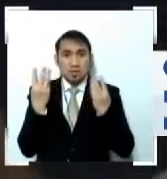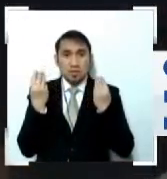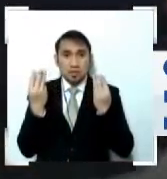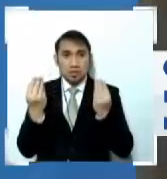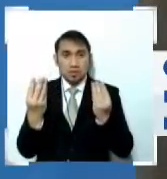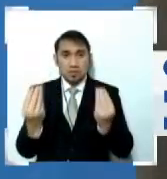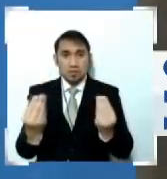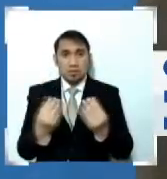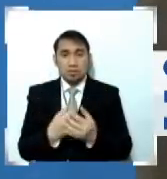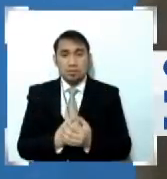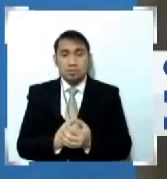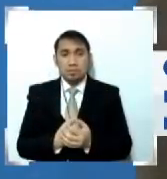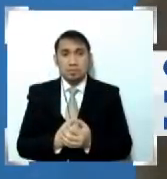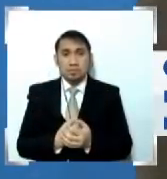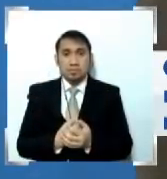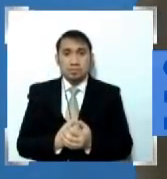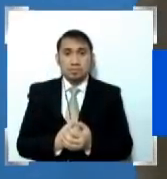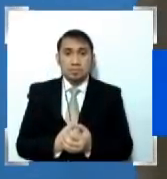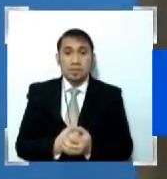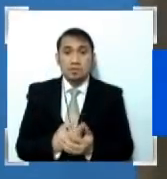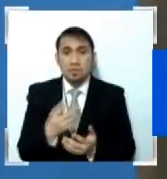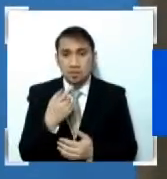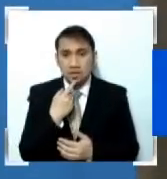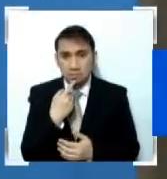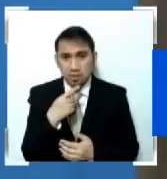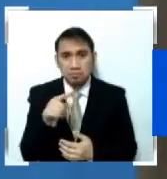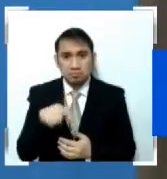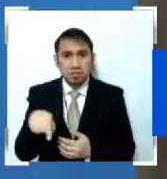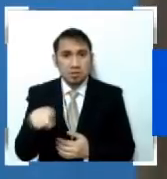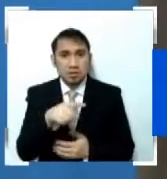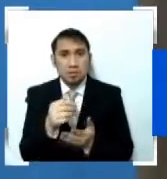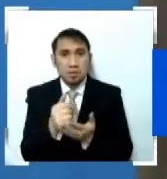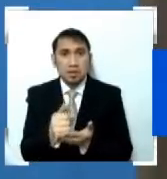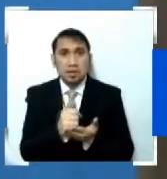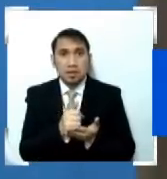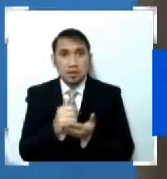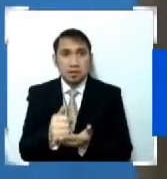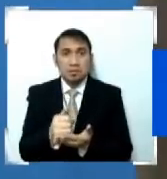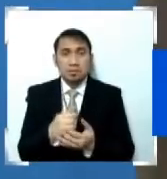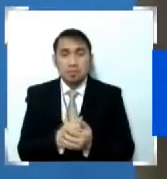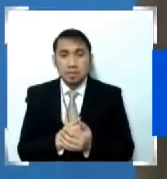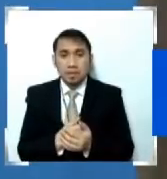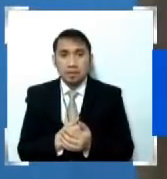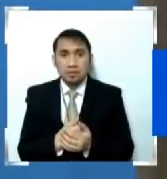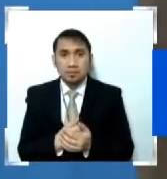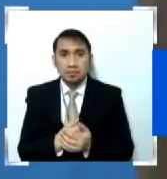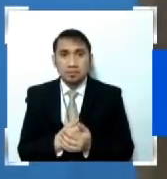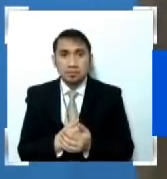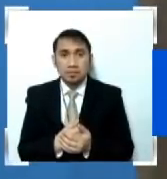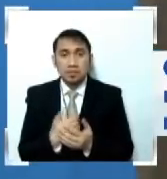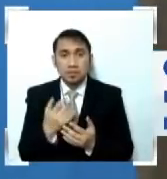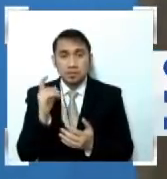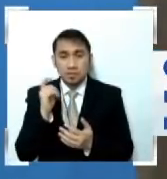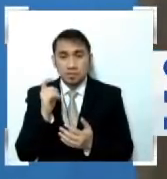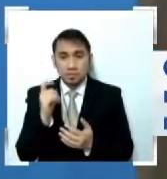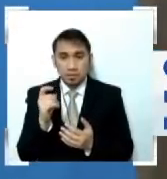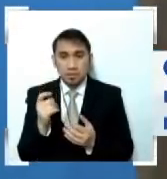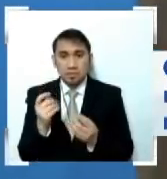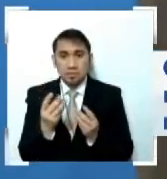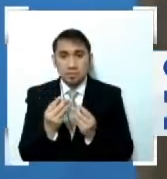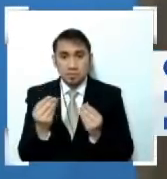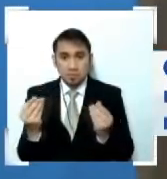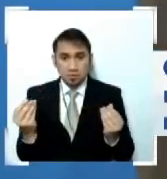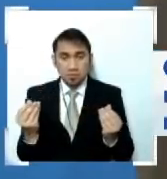Sinabi niya lang sa akin, magtutulungan sila para madaling malutas yung kaso ng anak.